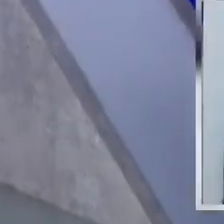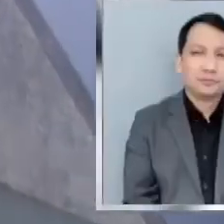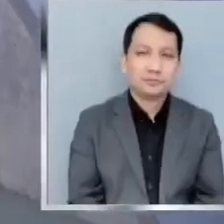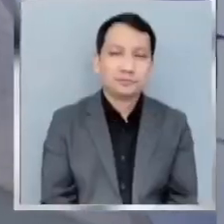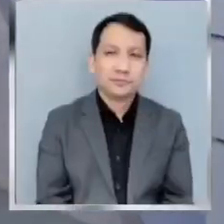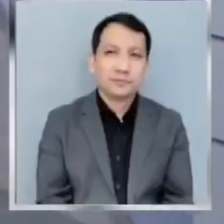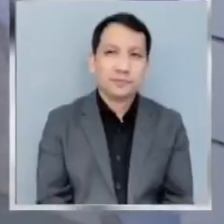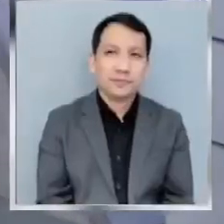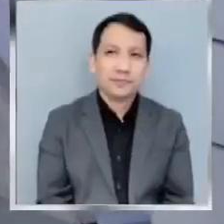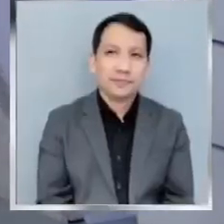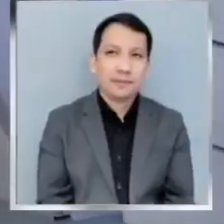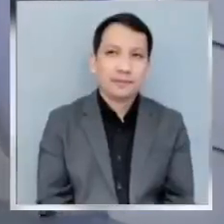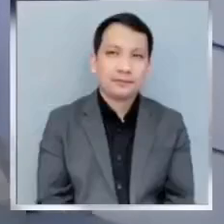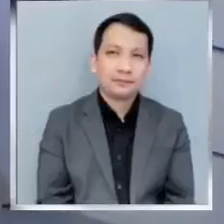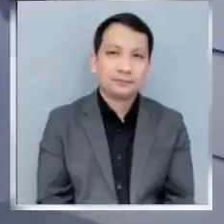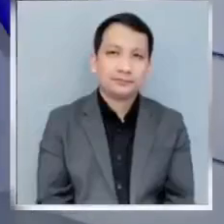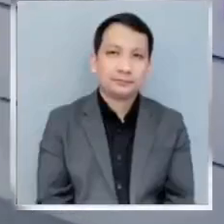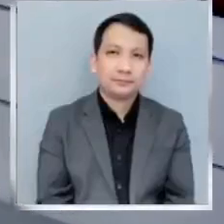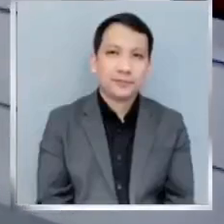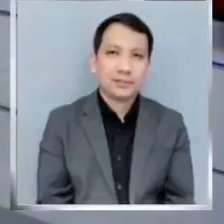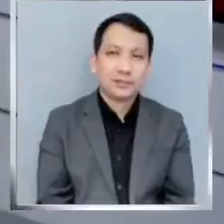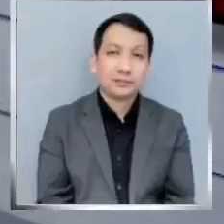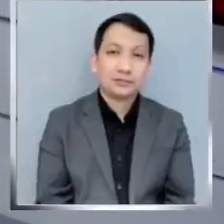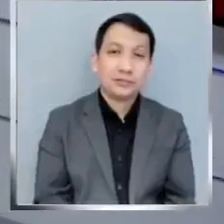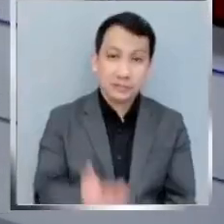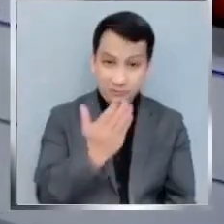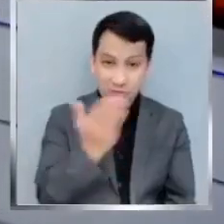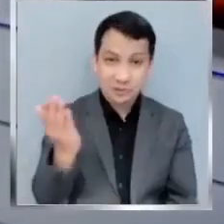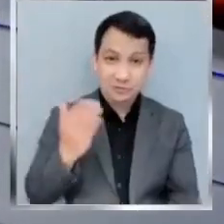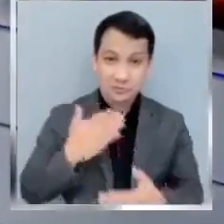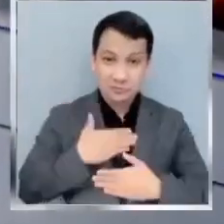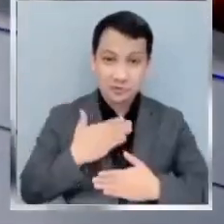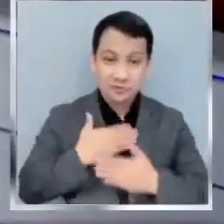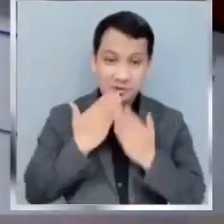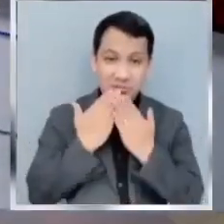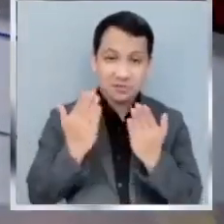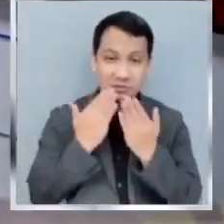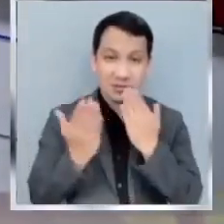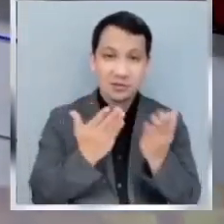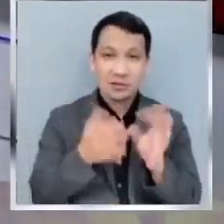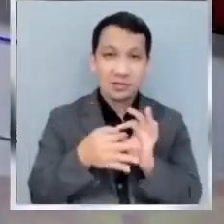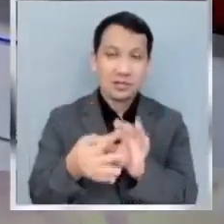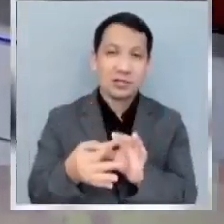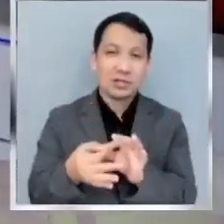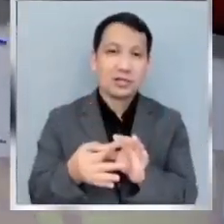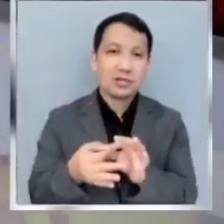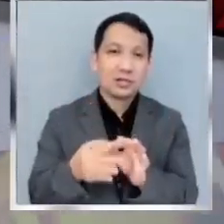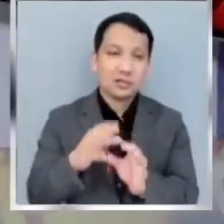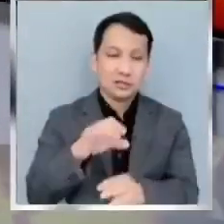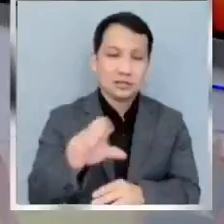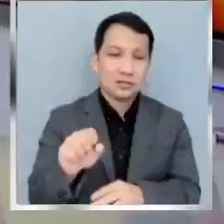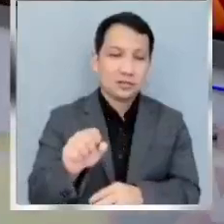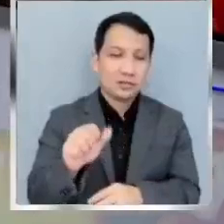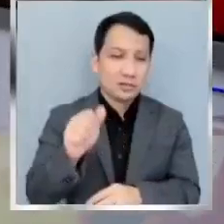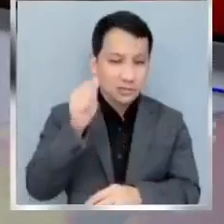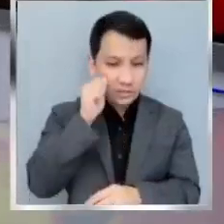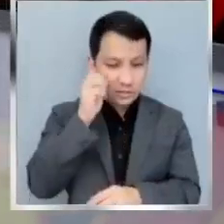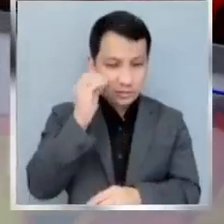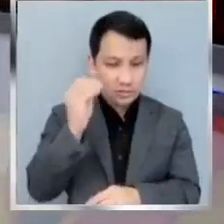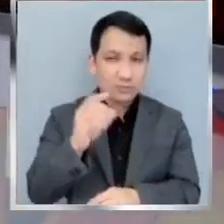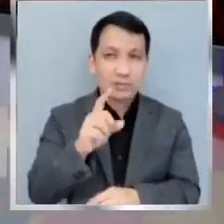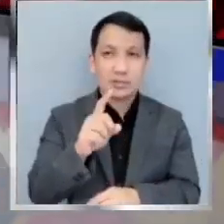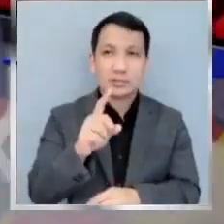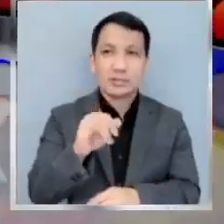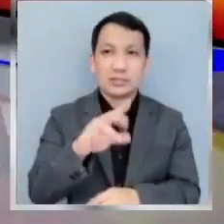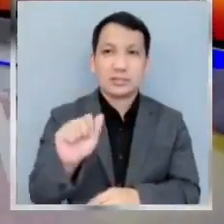Fun Friday Chicken tayo mga kapuso! Overflowing with gratitude ang lead stars ng Hearts on Ice na sina Ashley Ortega at Zian Lim sa